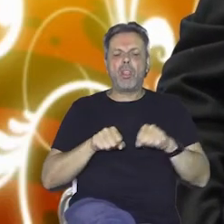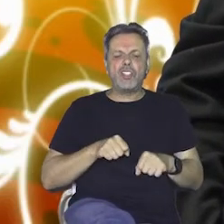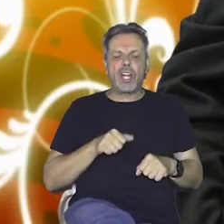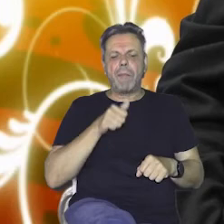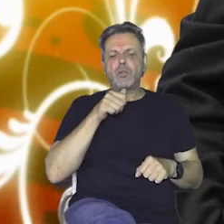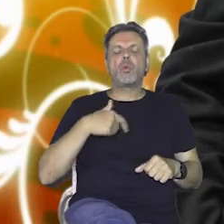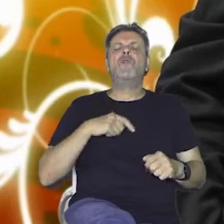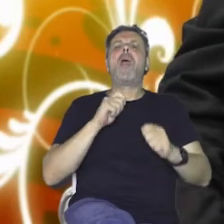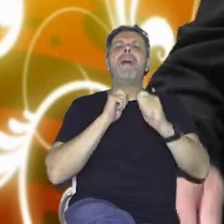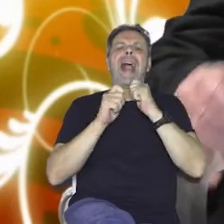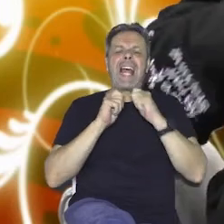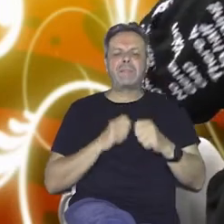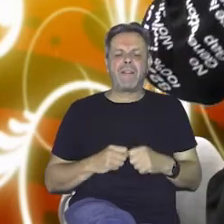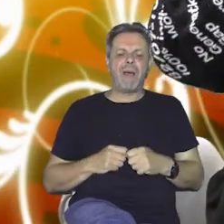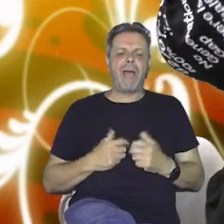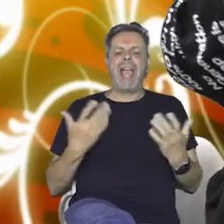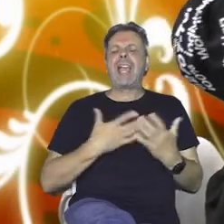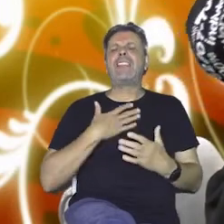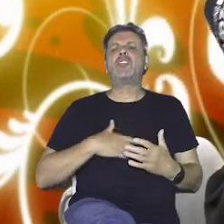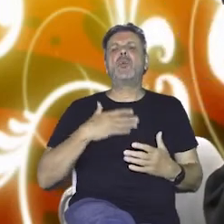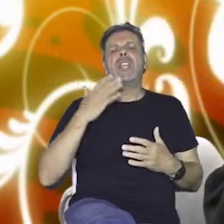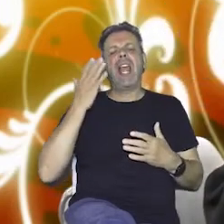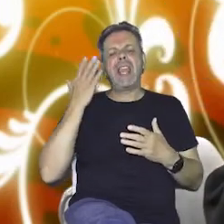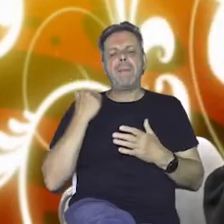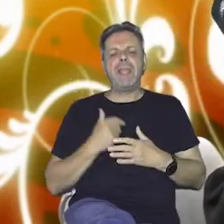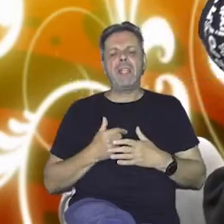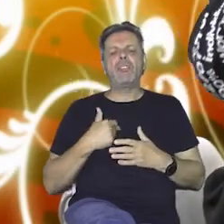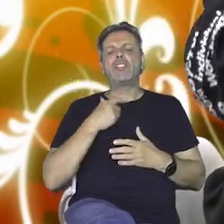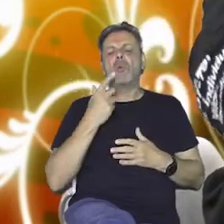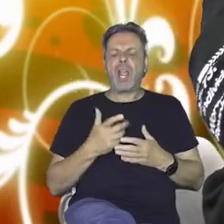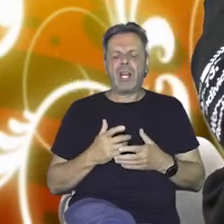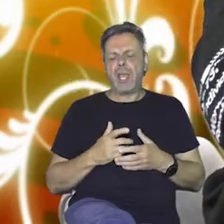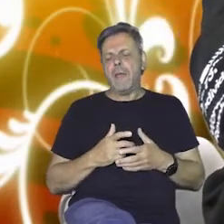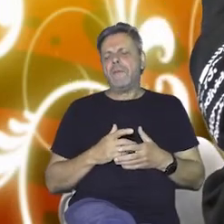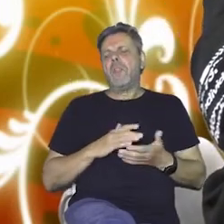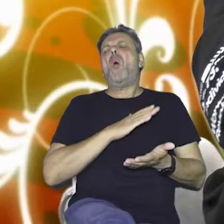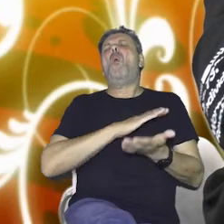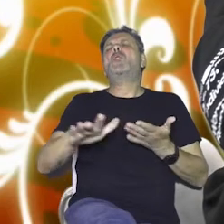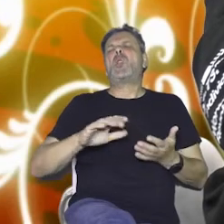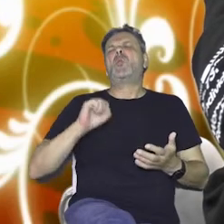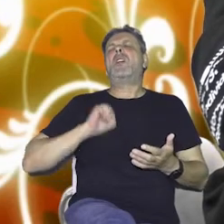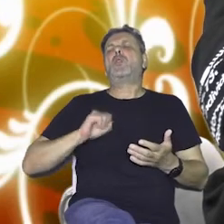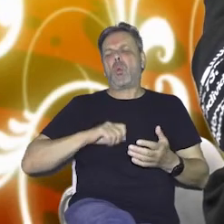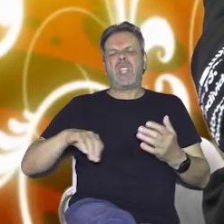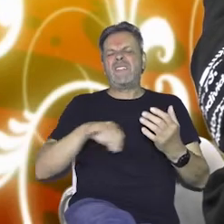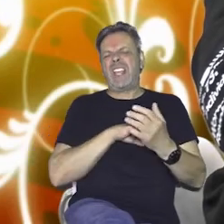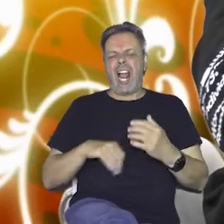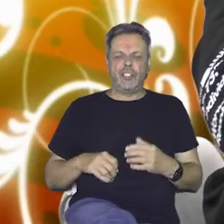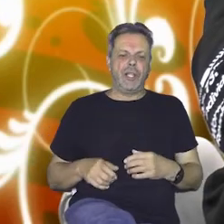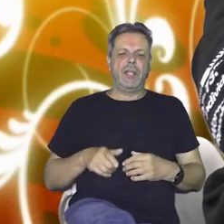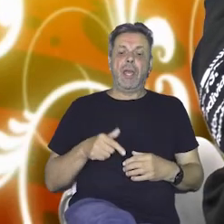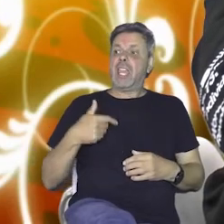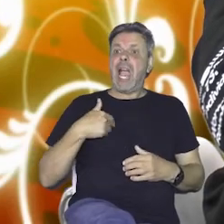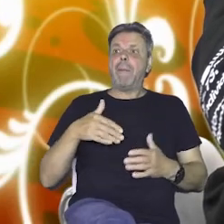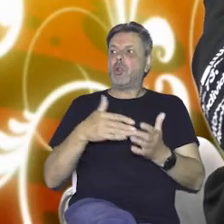svojim raspravama, kad su htjeli biti ono isključeno, onda su samo rekli Uzalud vam trud svirači. Onda su mi rekli, treba bi